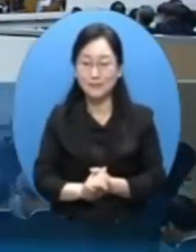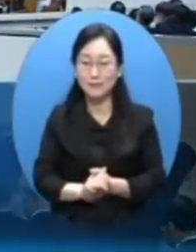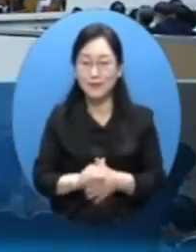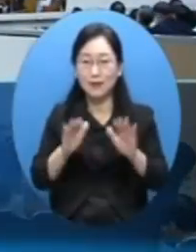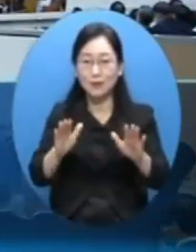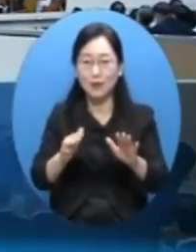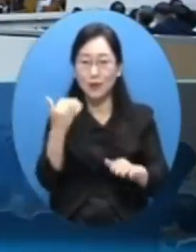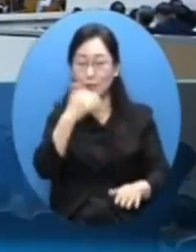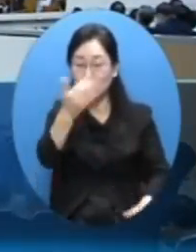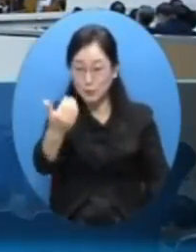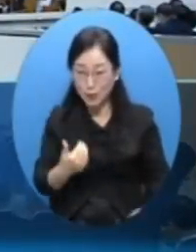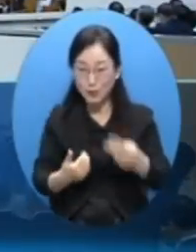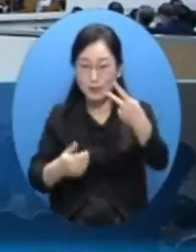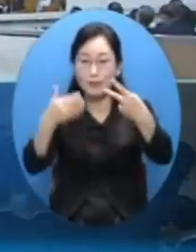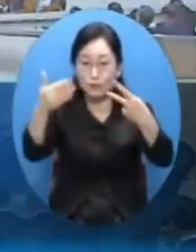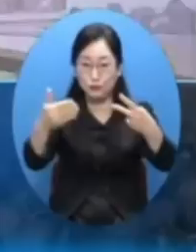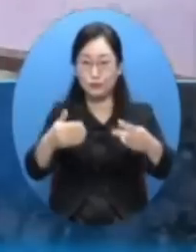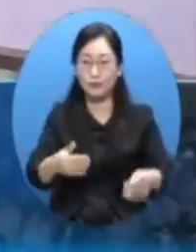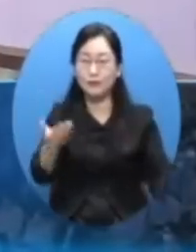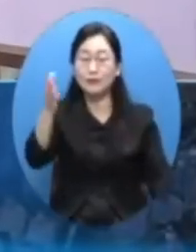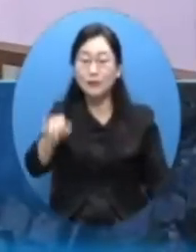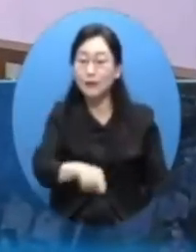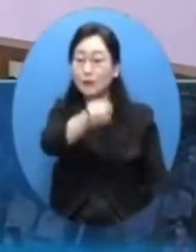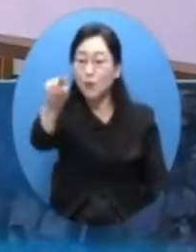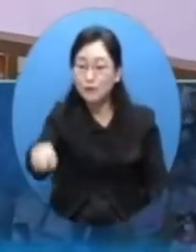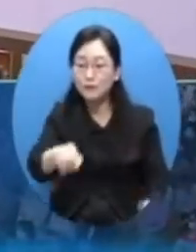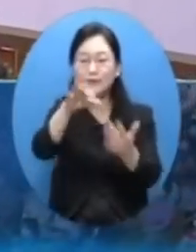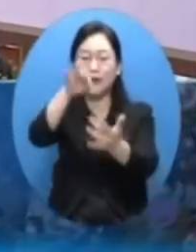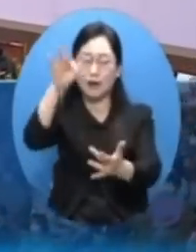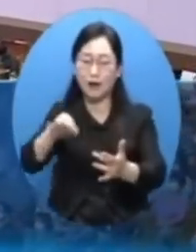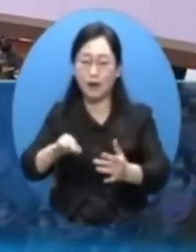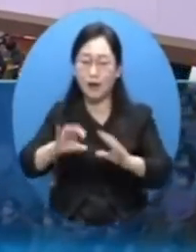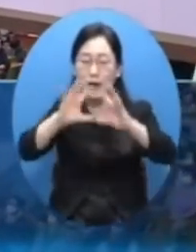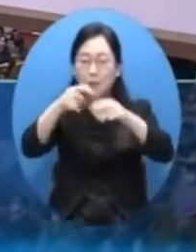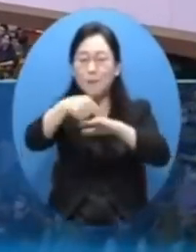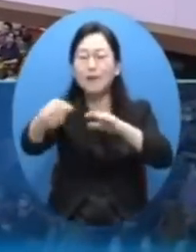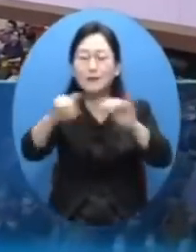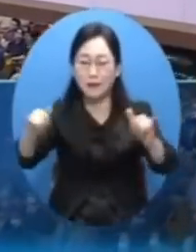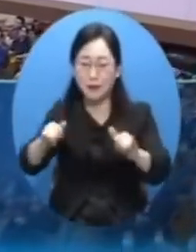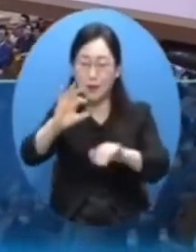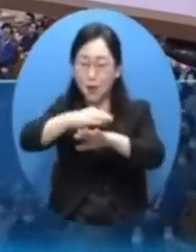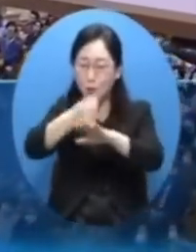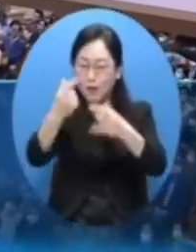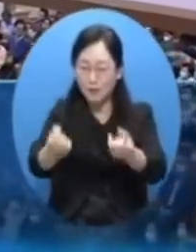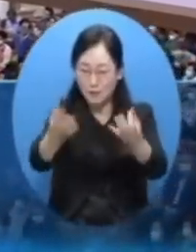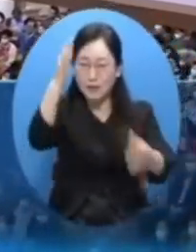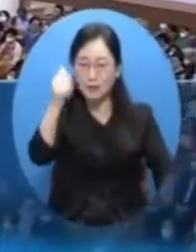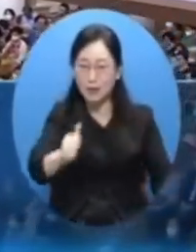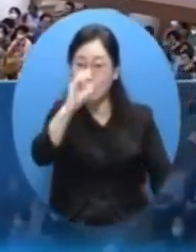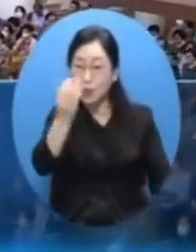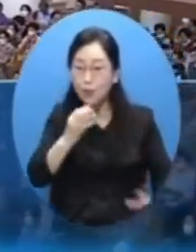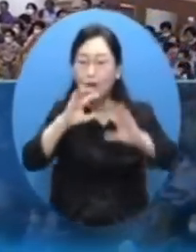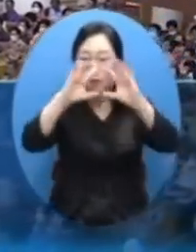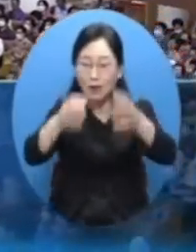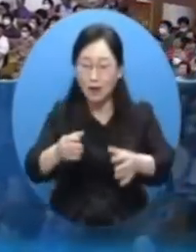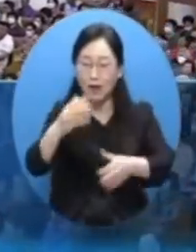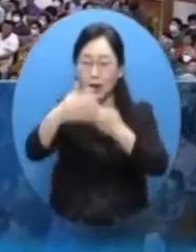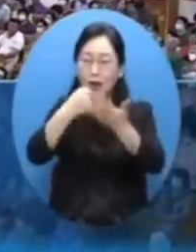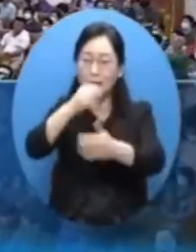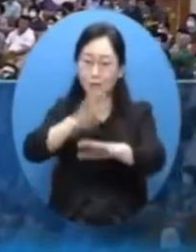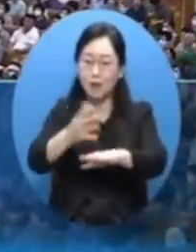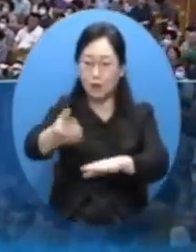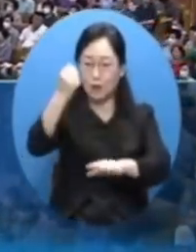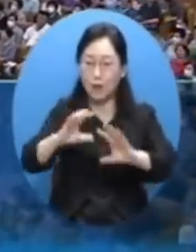베드로 전서 2장 9절을 말씀합니다. 그러나 너희는 택하신 족속이요 왕같은 제사장들이요 거룩한 나라요 그의 소유가 된